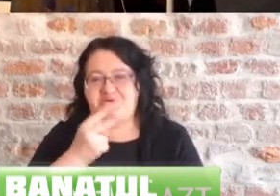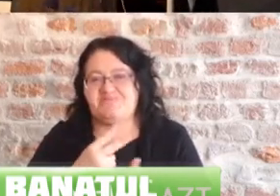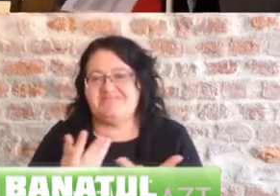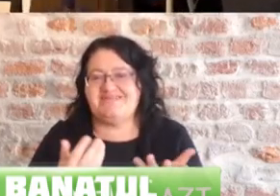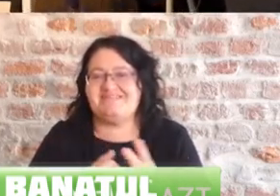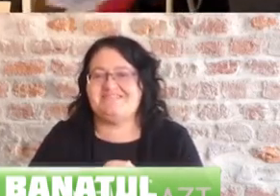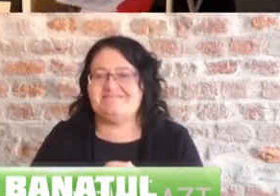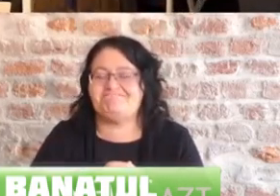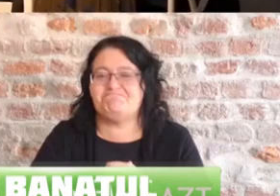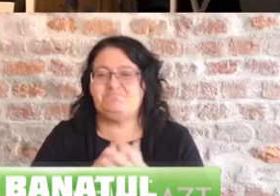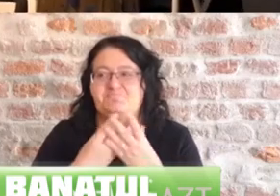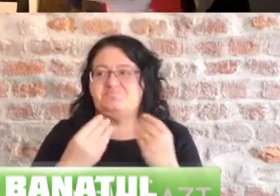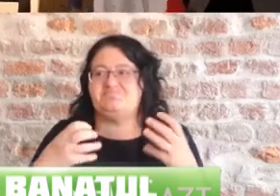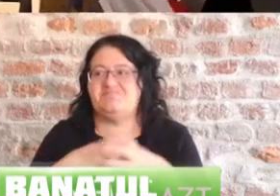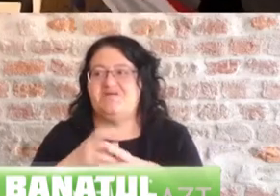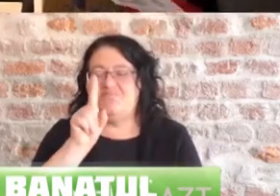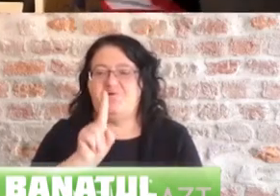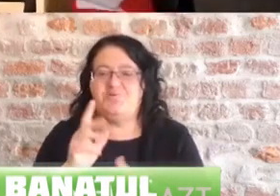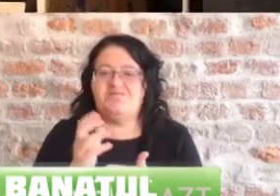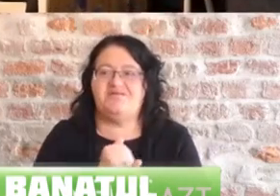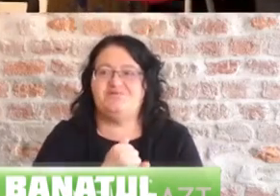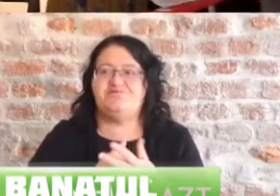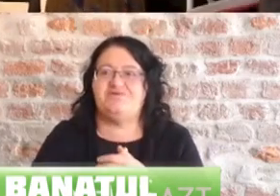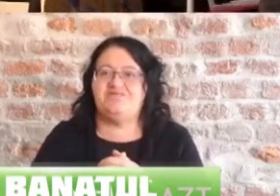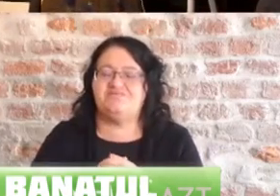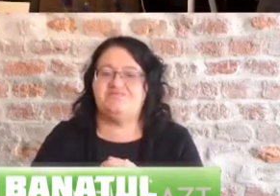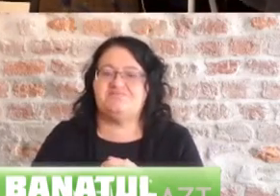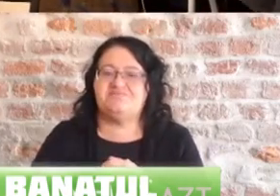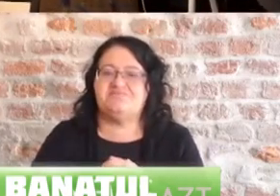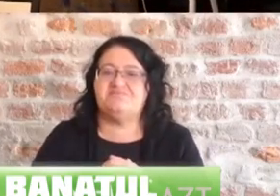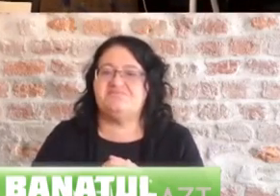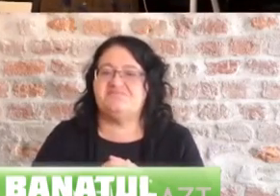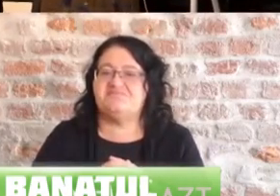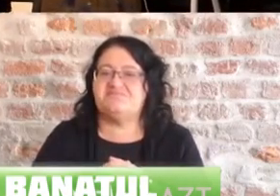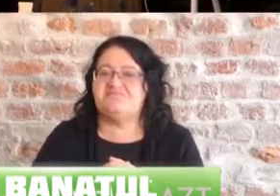spus tuturor numele. Felicitări!